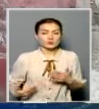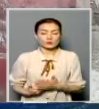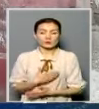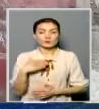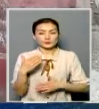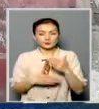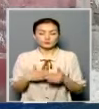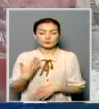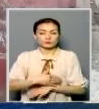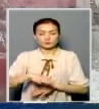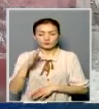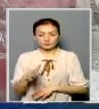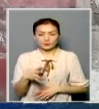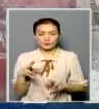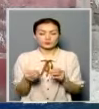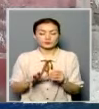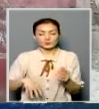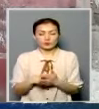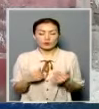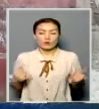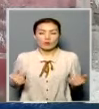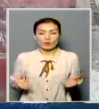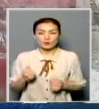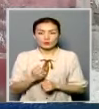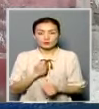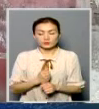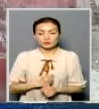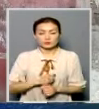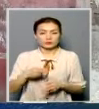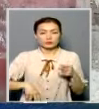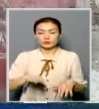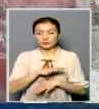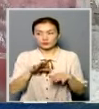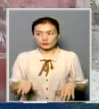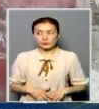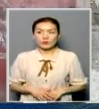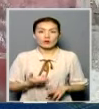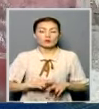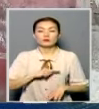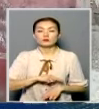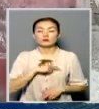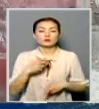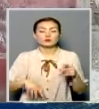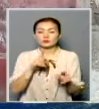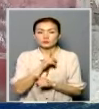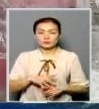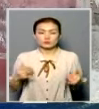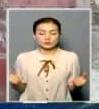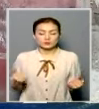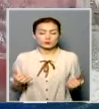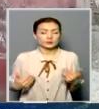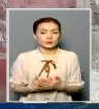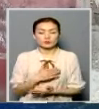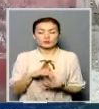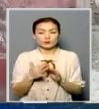и имеющихся улицах, которые до сегодняшнего дня оставались незавершенными. На этом работа не закончится. Сейчас немало